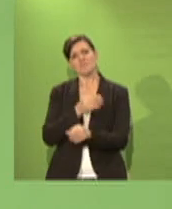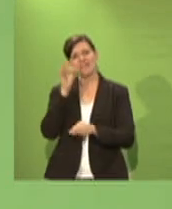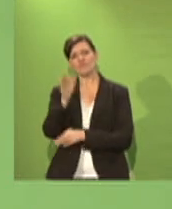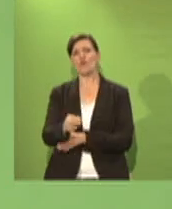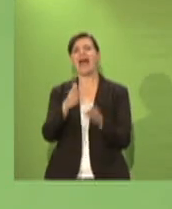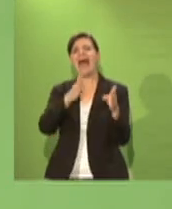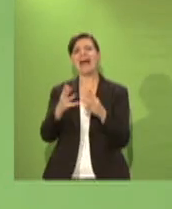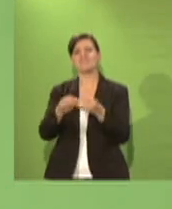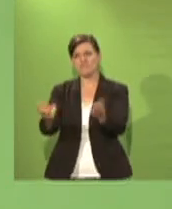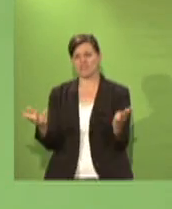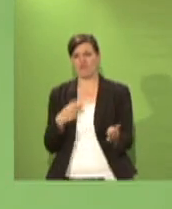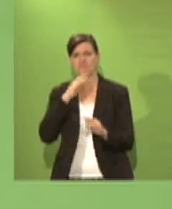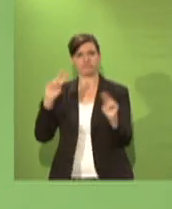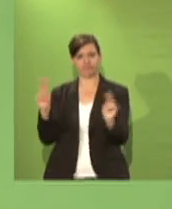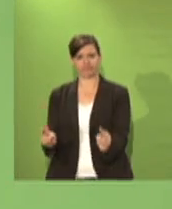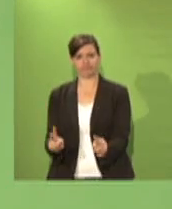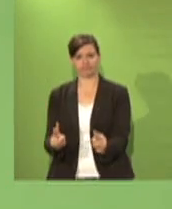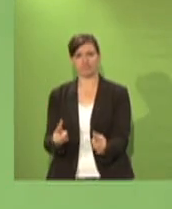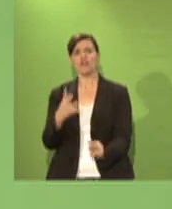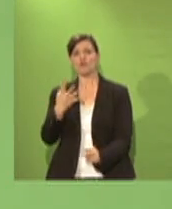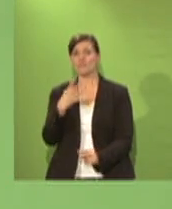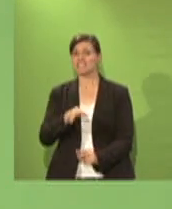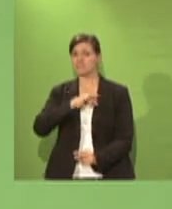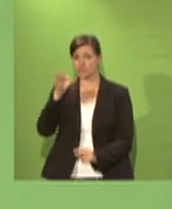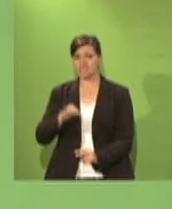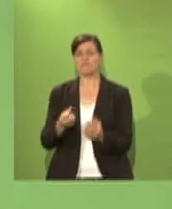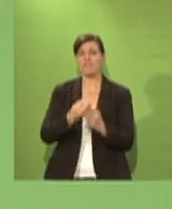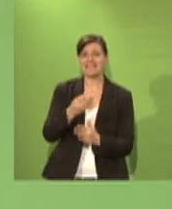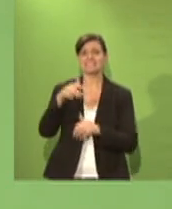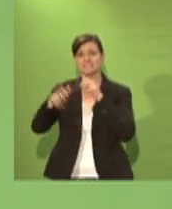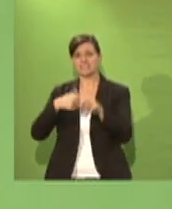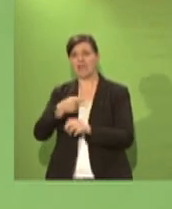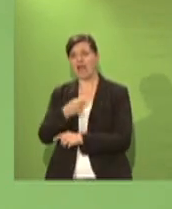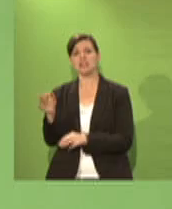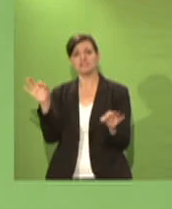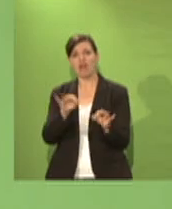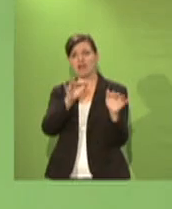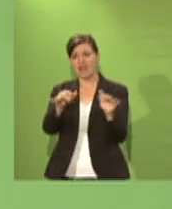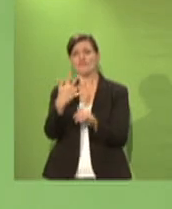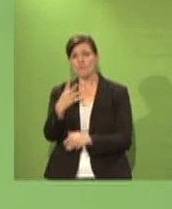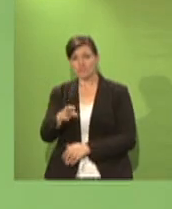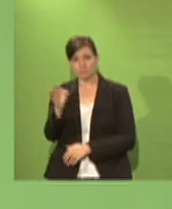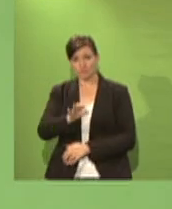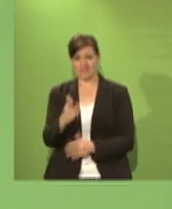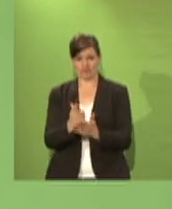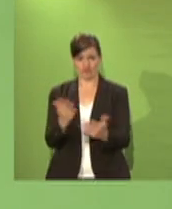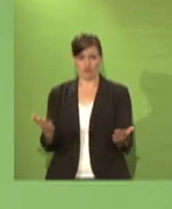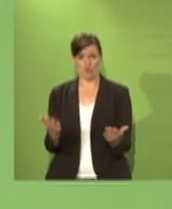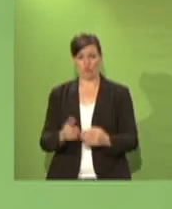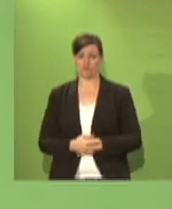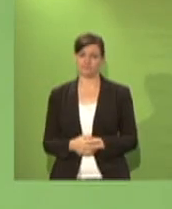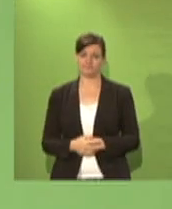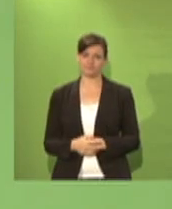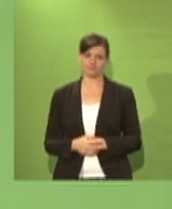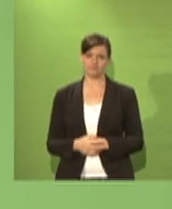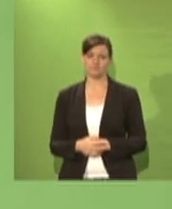Artenvielfalt, gerade im ländlichen Raum. Etwa 45% der Arten, Pflanzen- und Tierarten sind gefährdet oder stark bedroht.